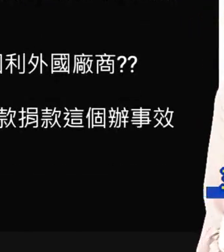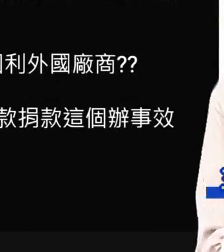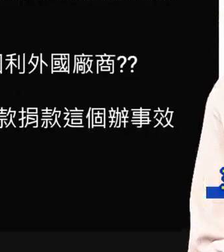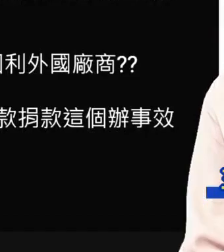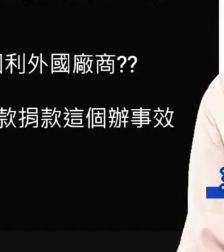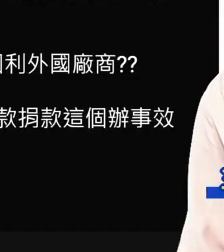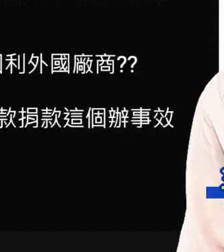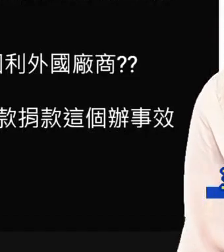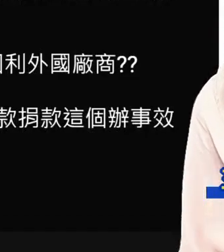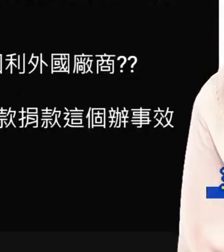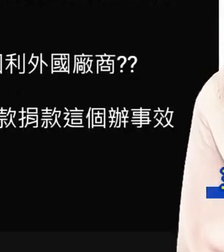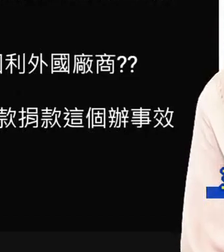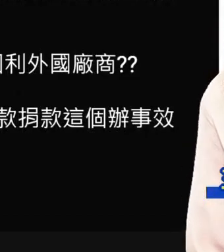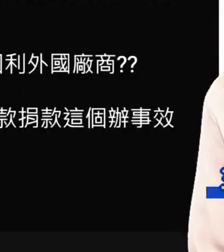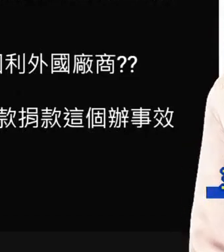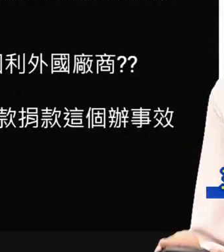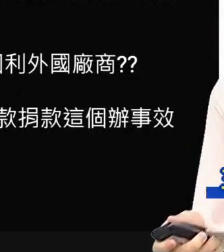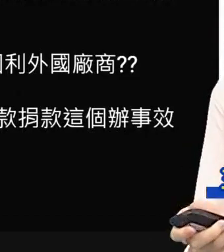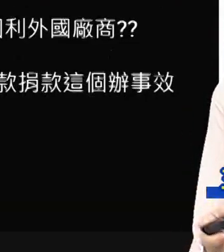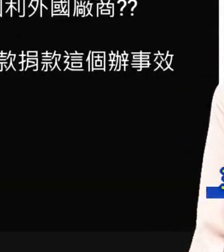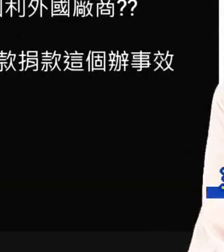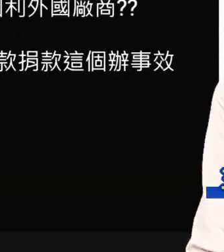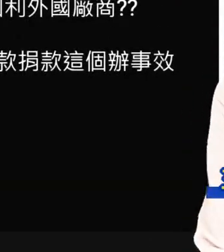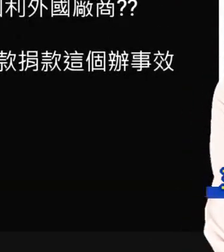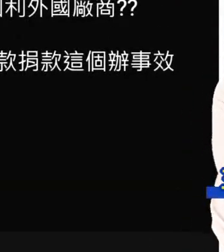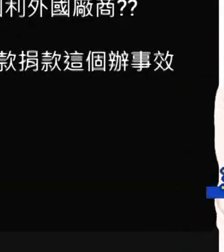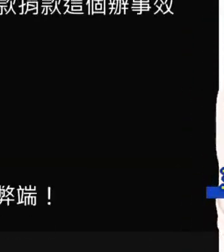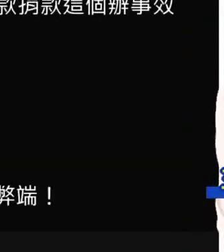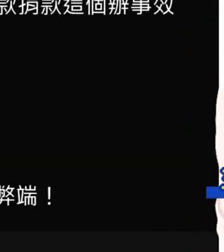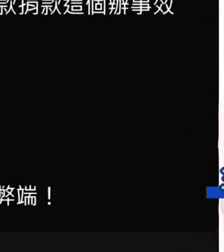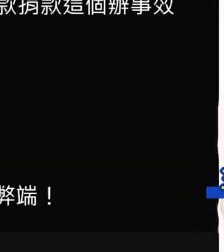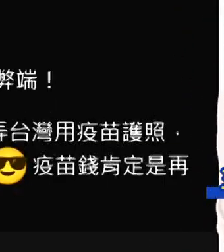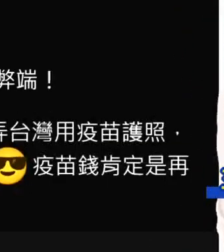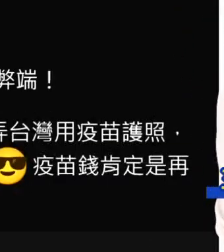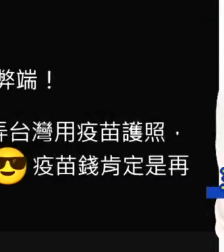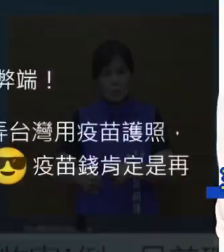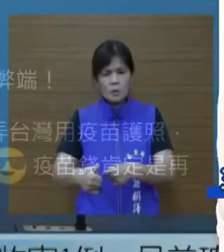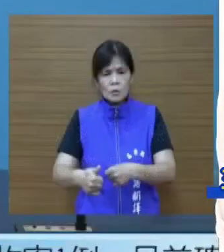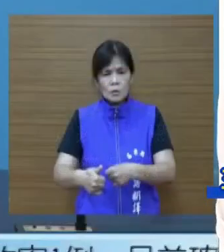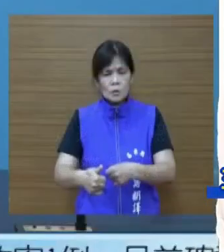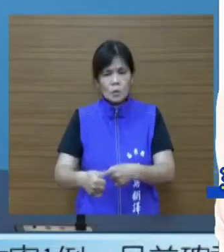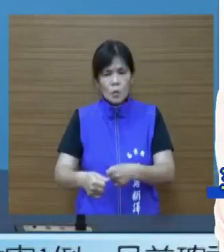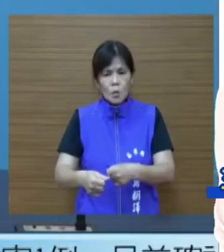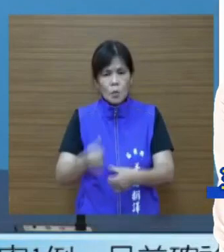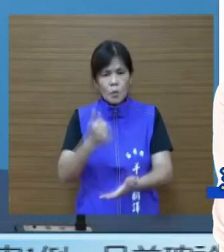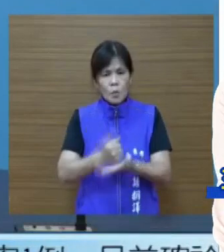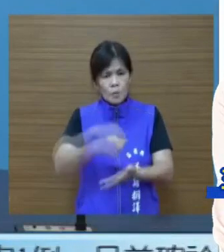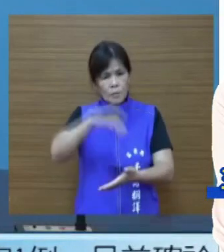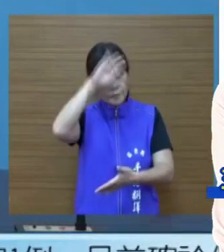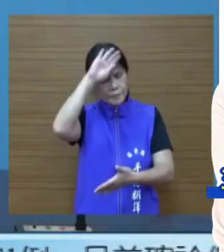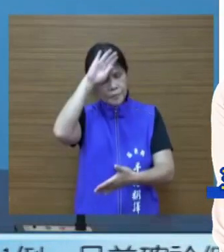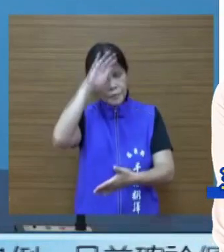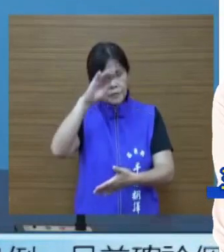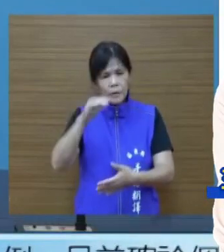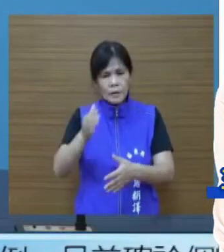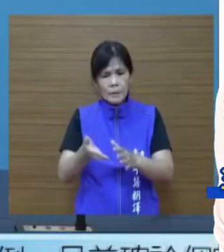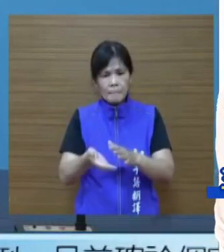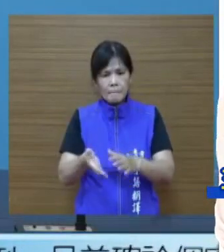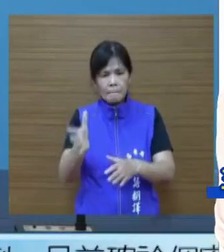还活着就表示还来得及哦。哦，那接下来我们持续来看到苗栗本土确诊数昨天是再增